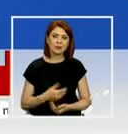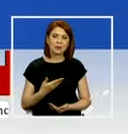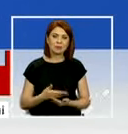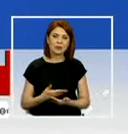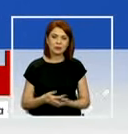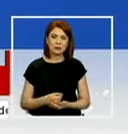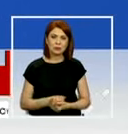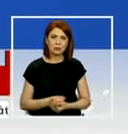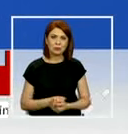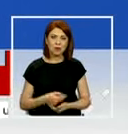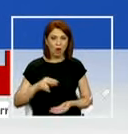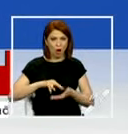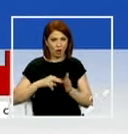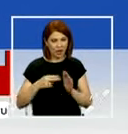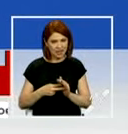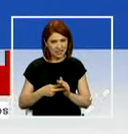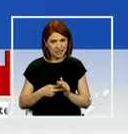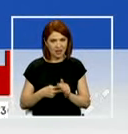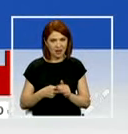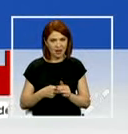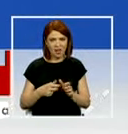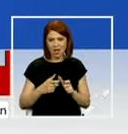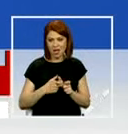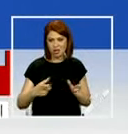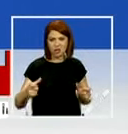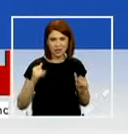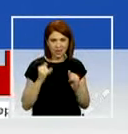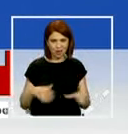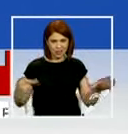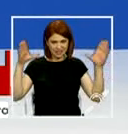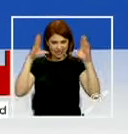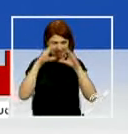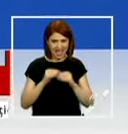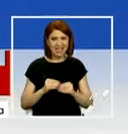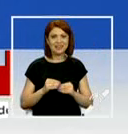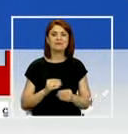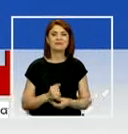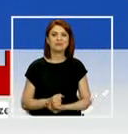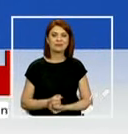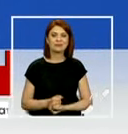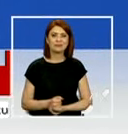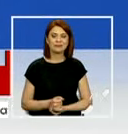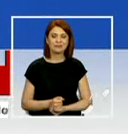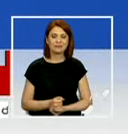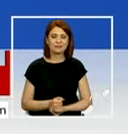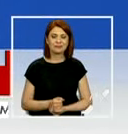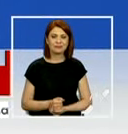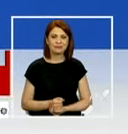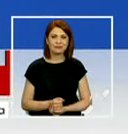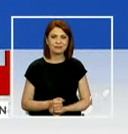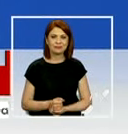pentru organizarea dinăului din această seară